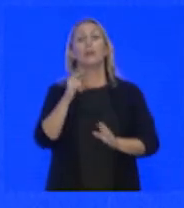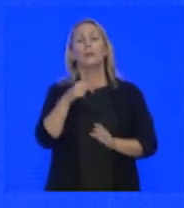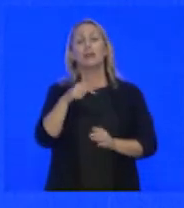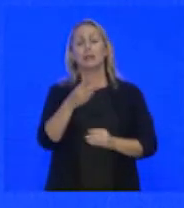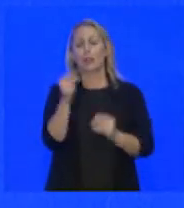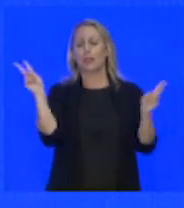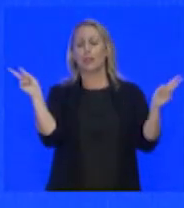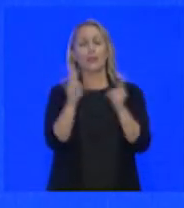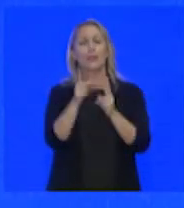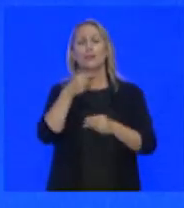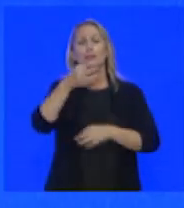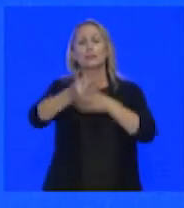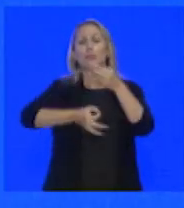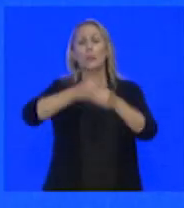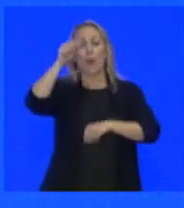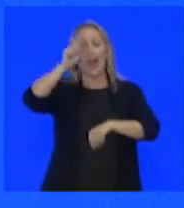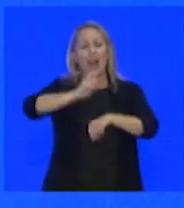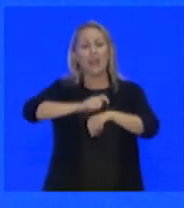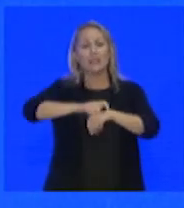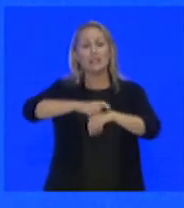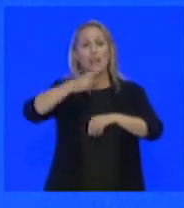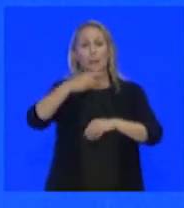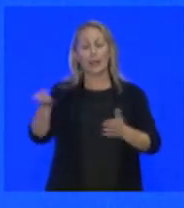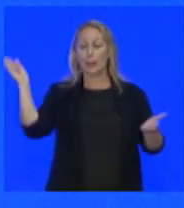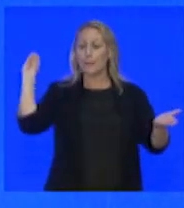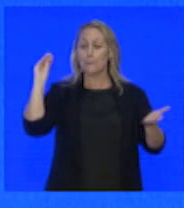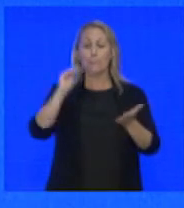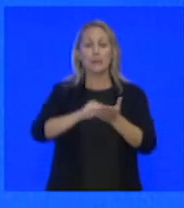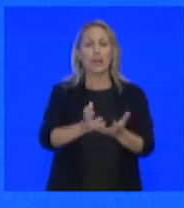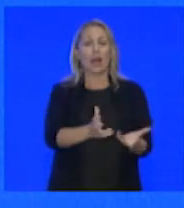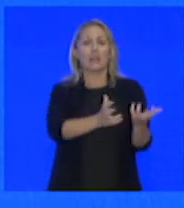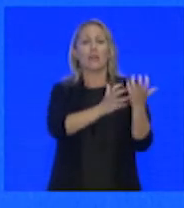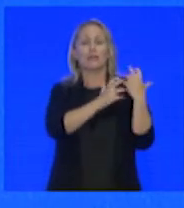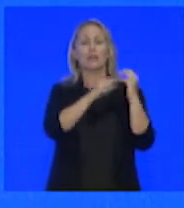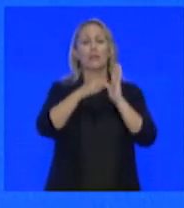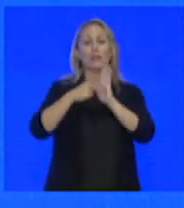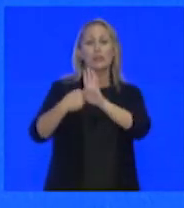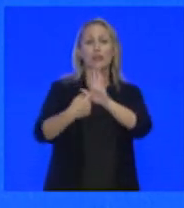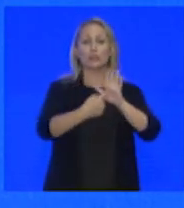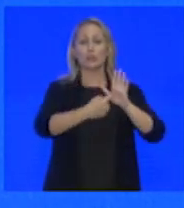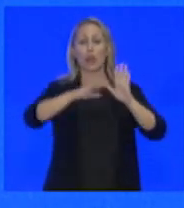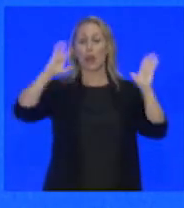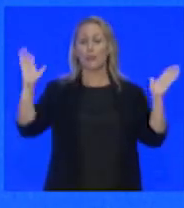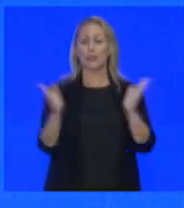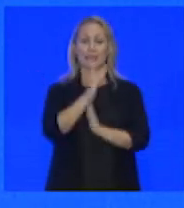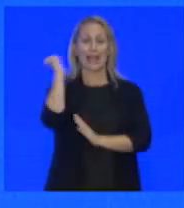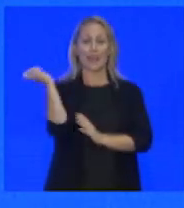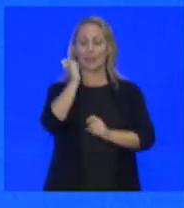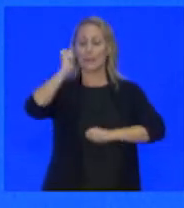τη στιγμή αυτήν ότι αναλαμβάνομαι να αναπτύξουμε όλους τους κλάδους της εθνικής